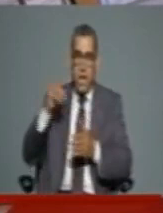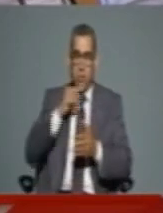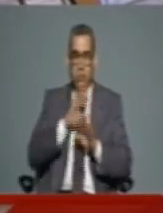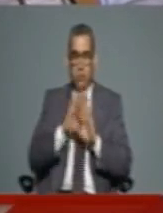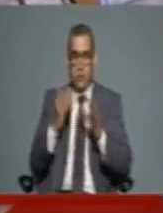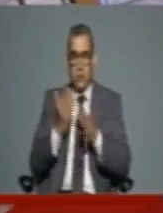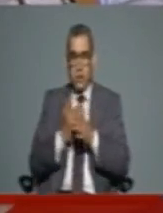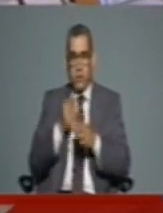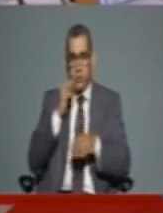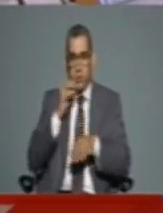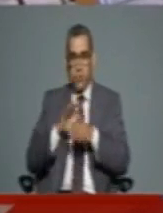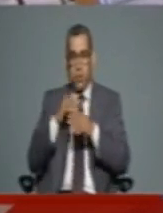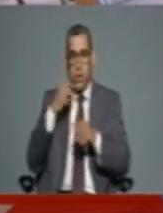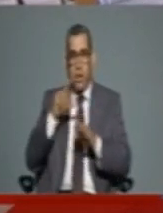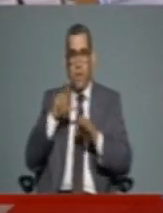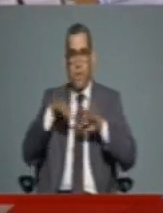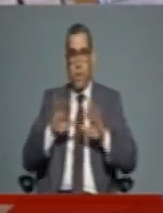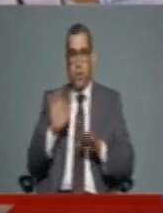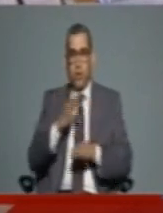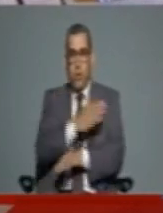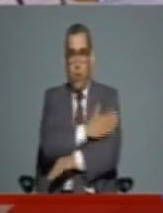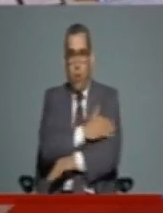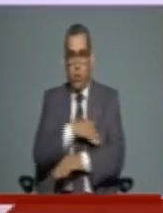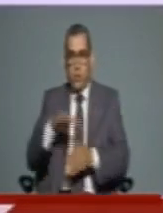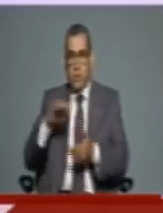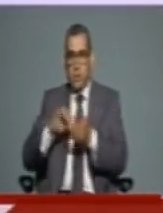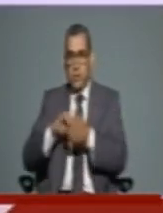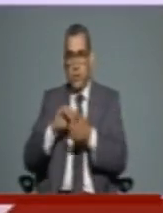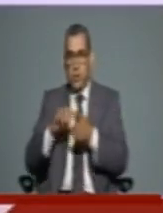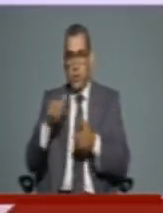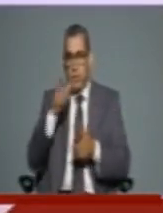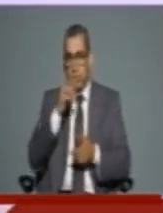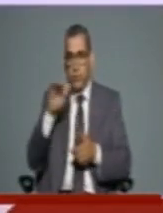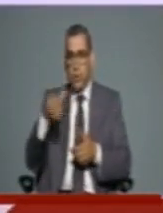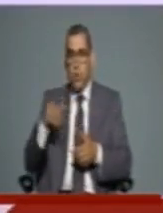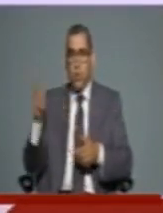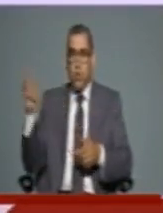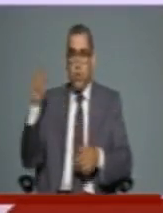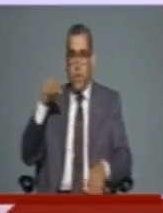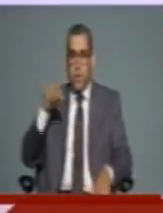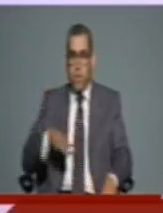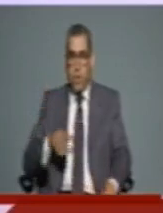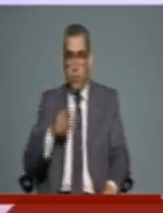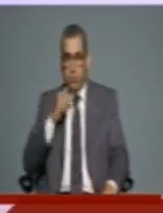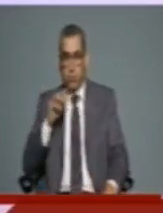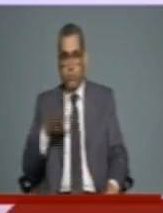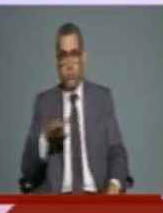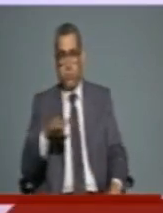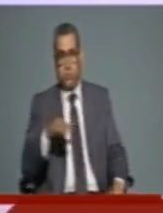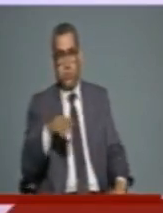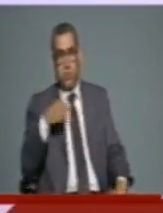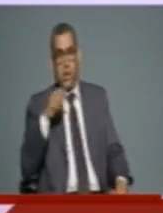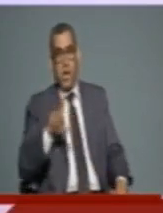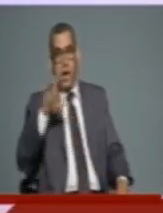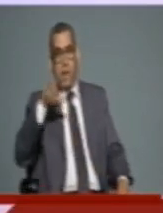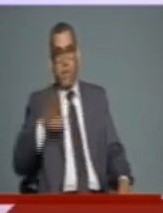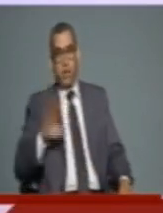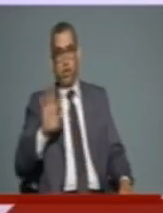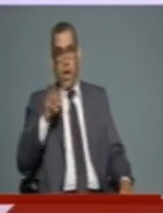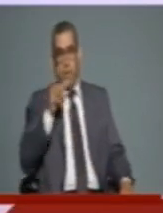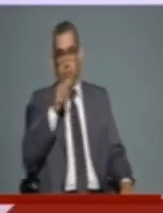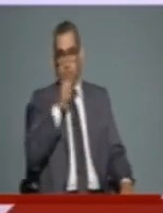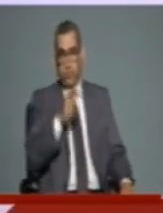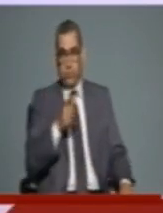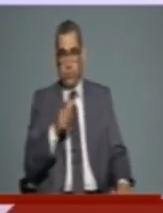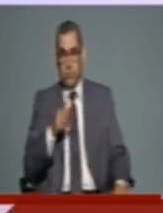من مجلس النواب، وزمايلنا من مجلس النواب موجودين لغاية النهاردة، وجايلي من رئيس المجلس،